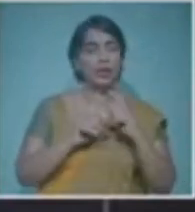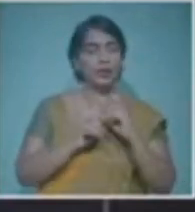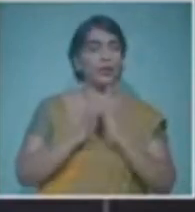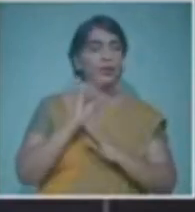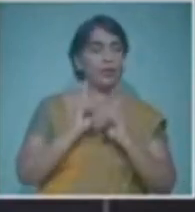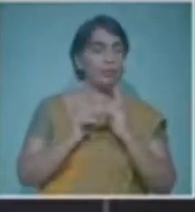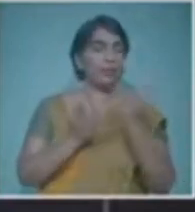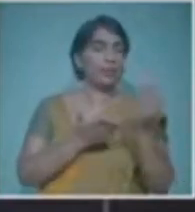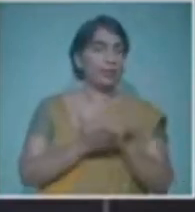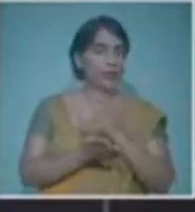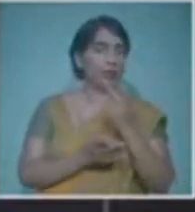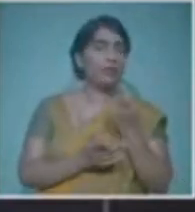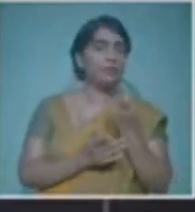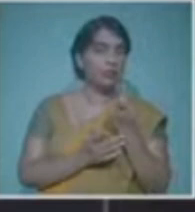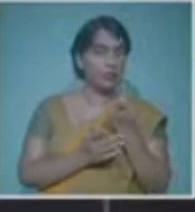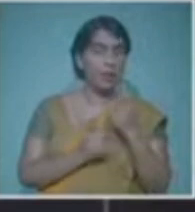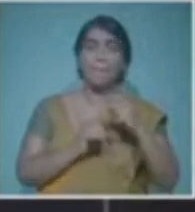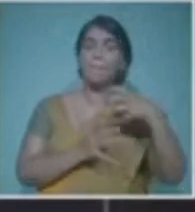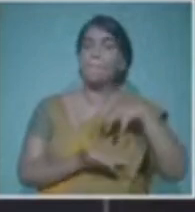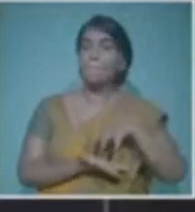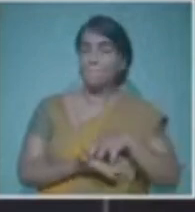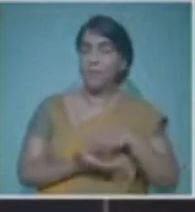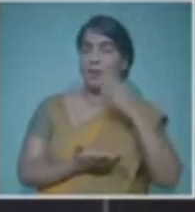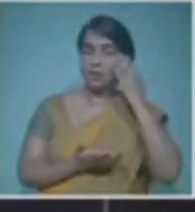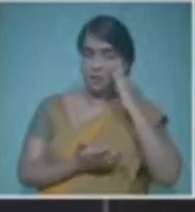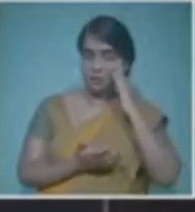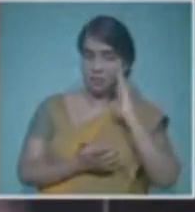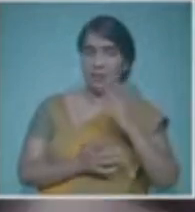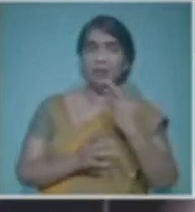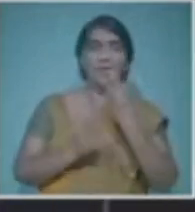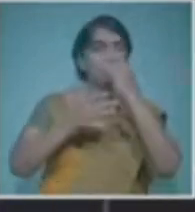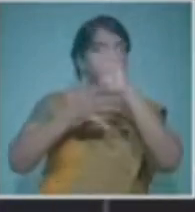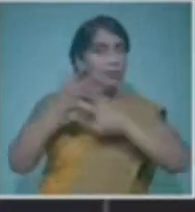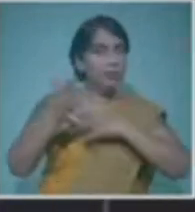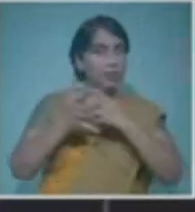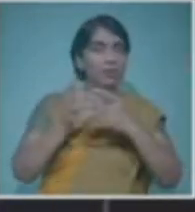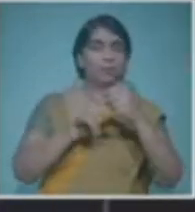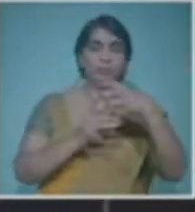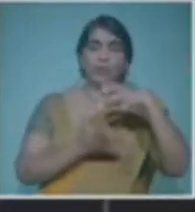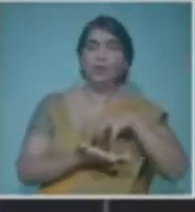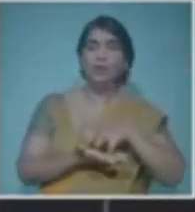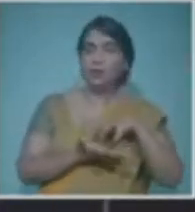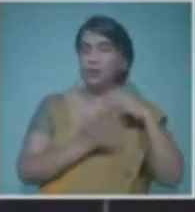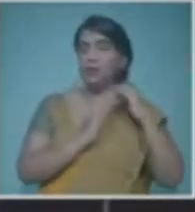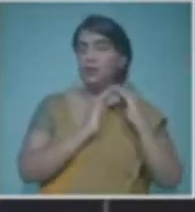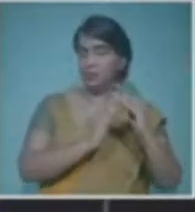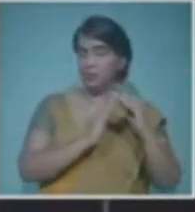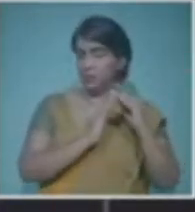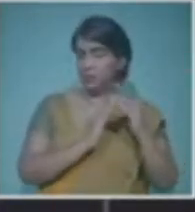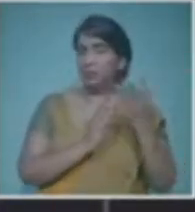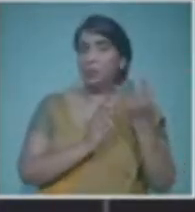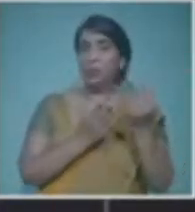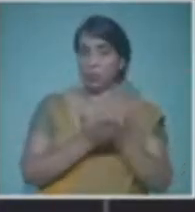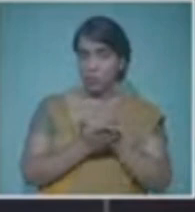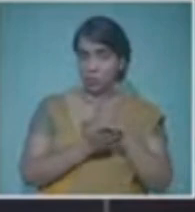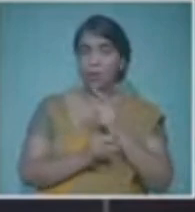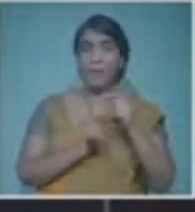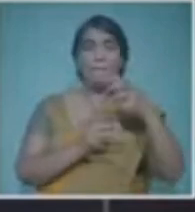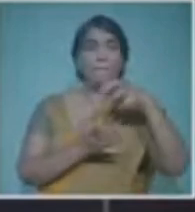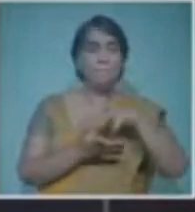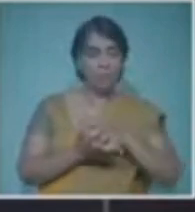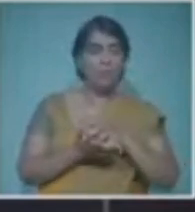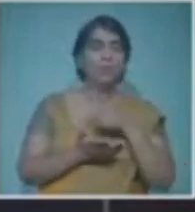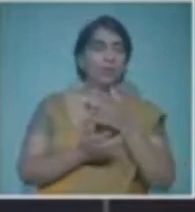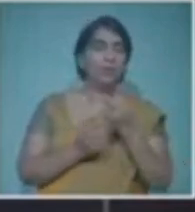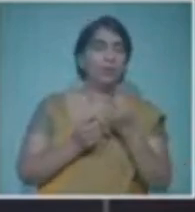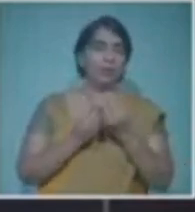ලබන ප්‍රතිපාදන සහ පළාත් සභා වයසීෂ යටතේ පළාත් සභාවිත වෙන් කරන මුදල් වලින් පළාත් පාසල් සඳහා